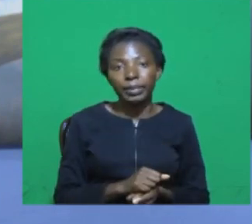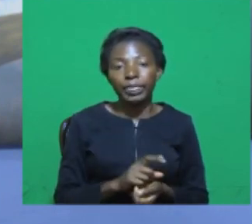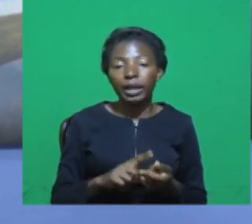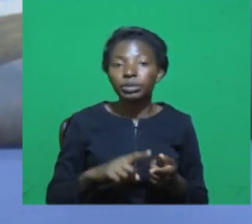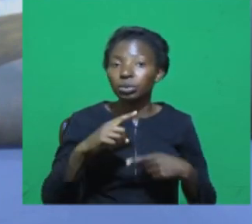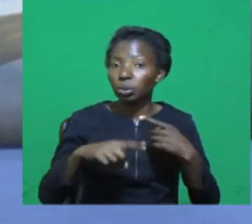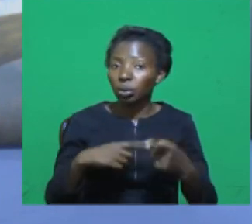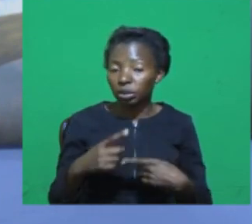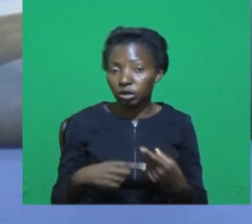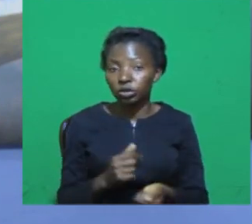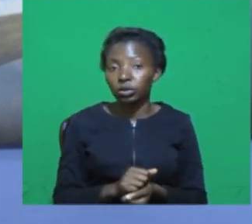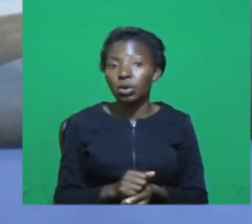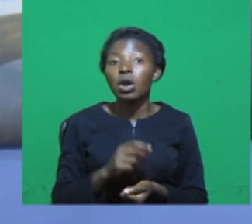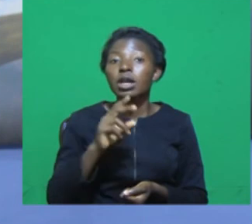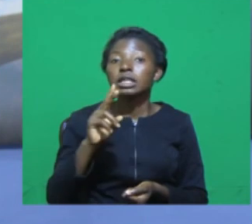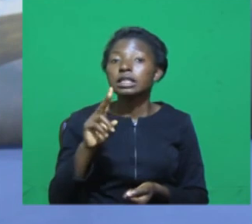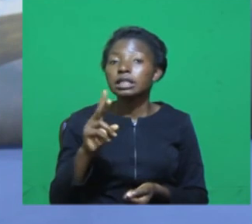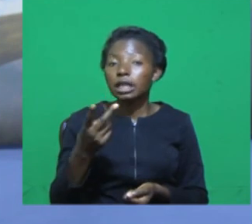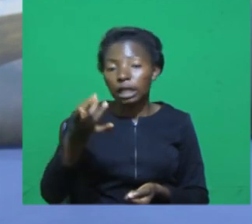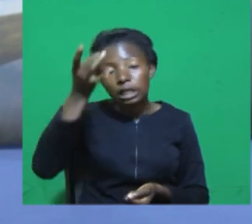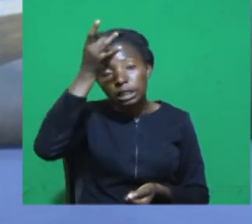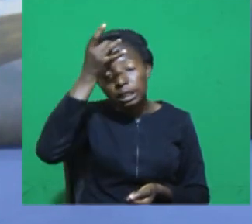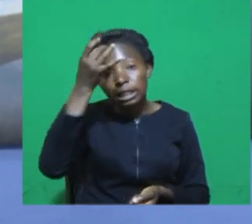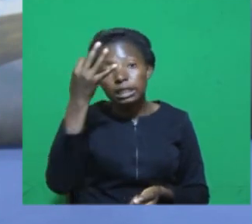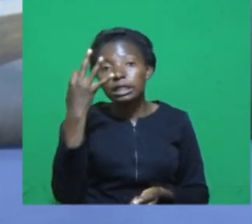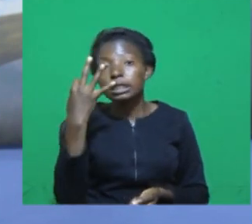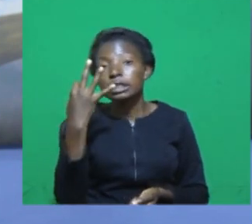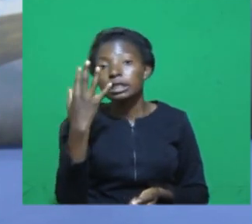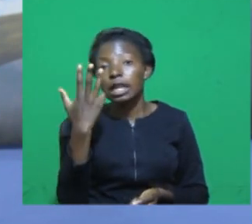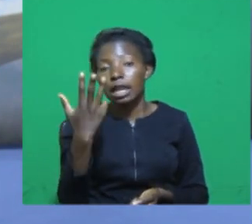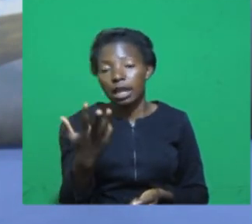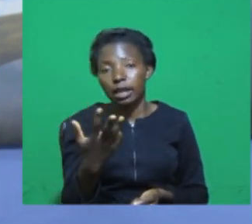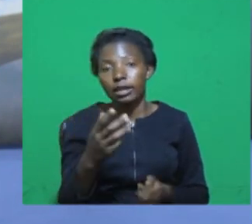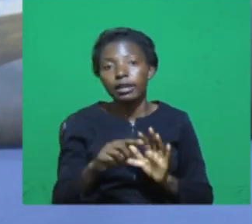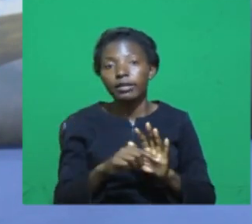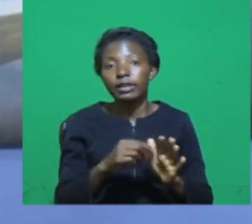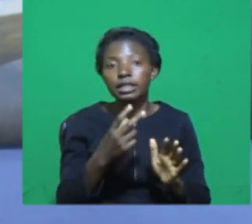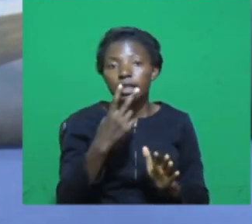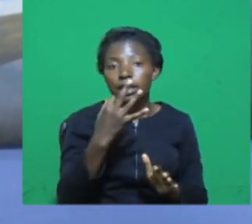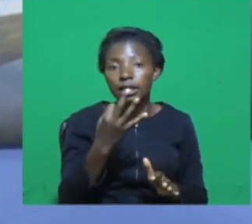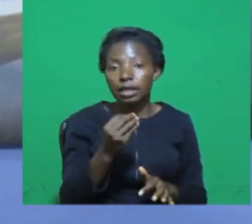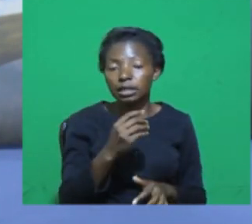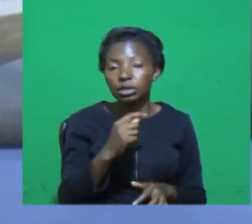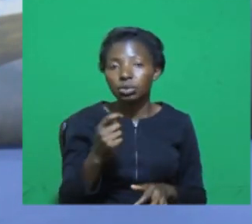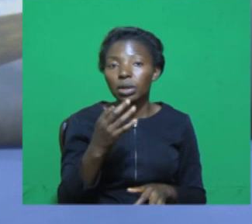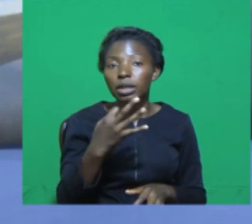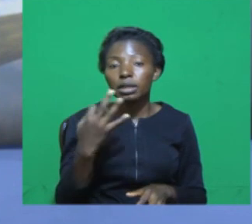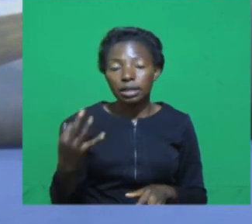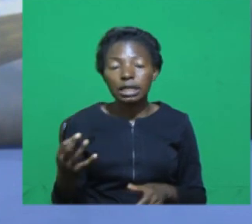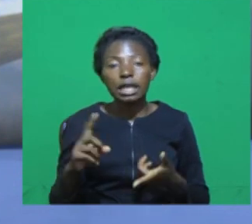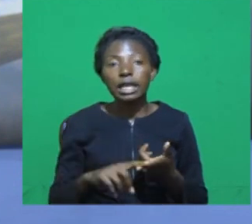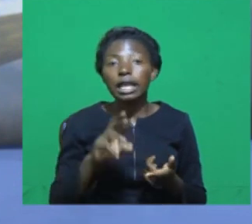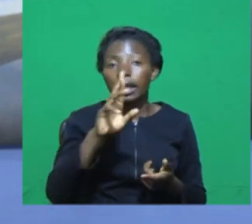tozoswa ataura kuti ari kuti kudii. Madzimambo echipiri chapter 9 verse 30 kusvika pa33